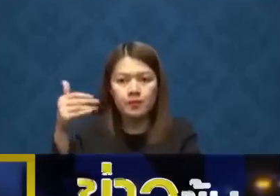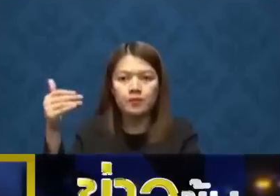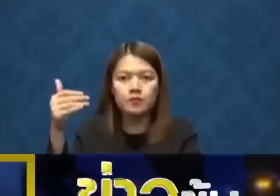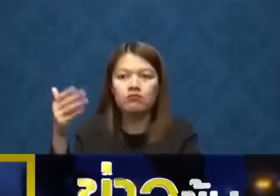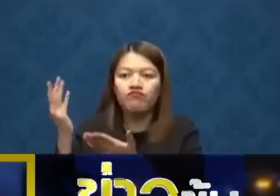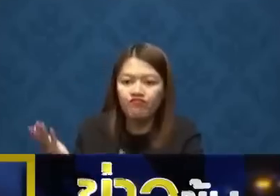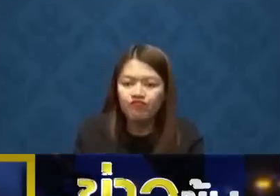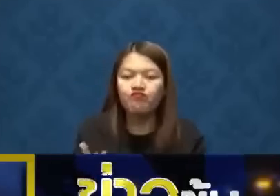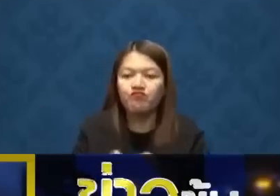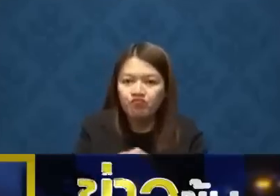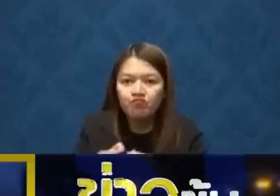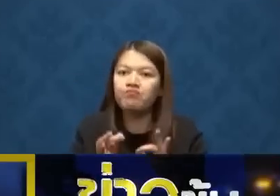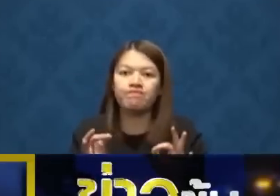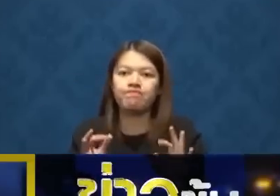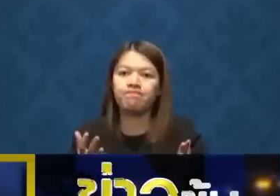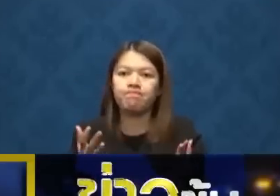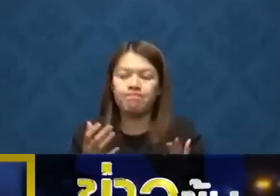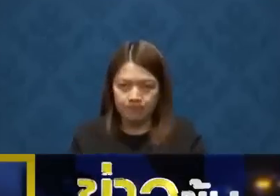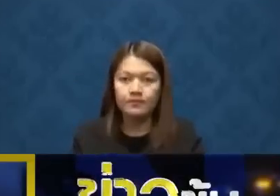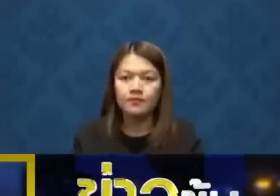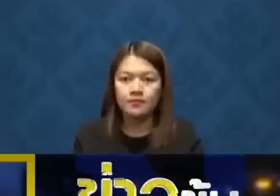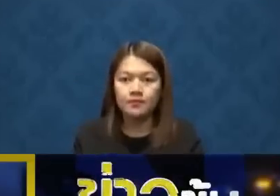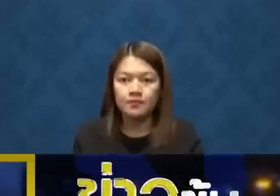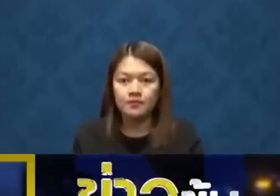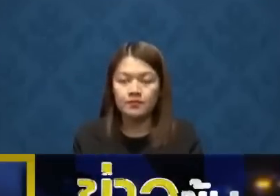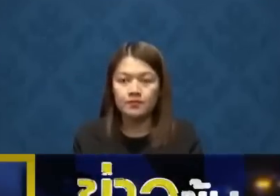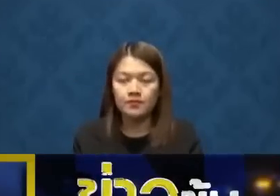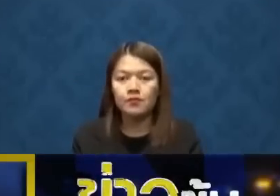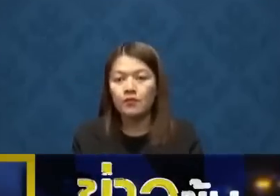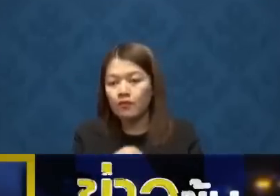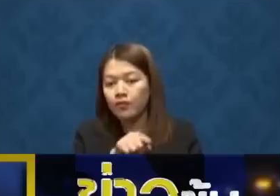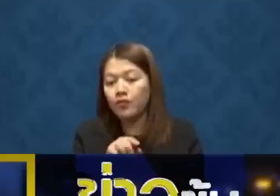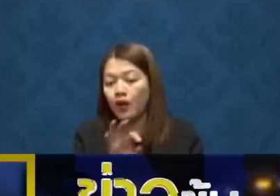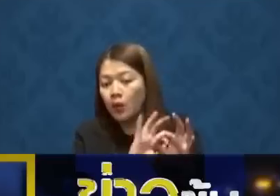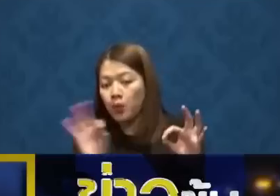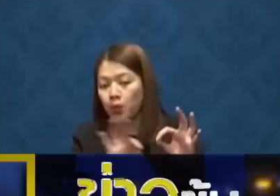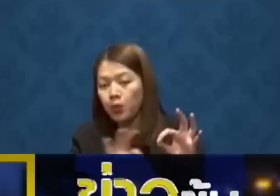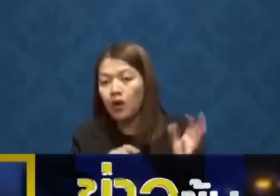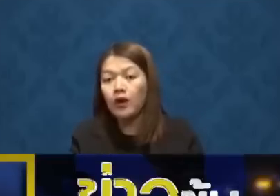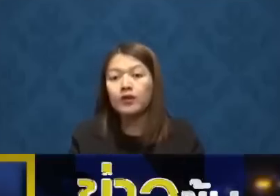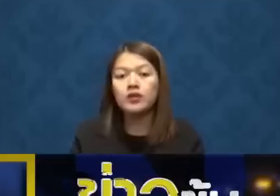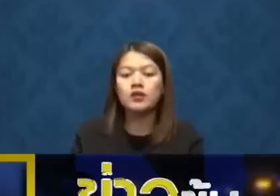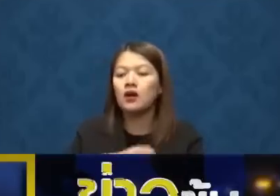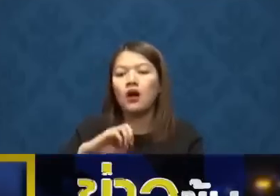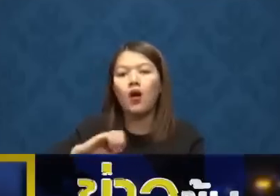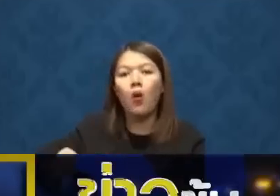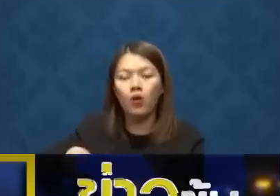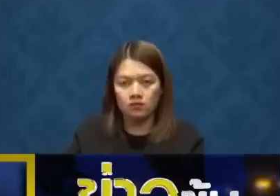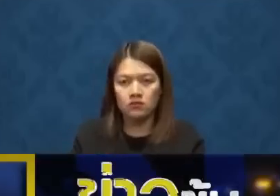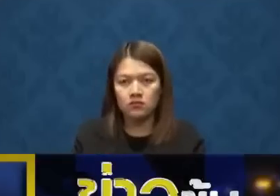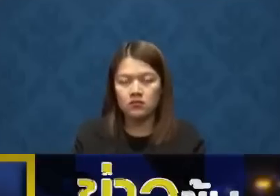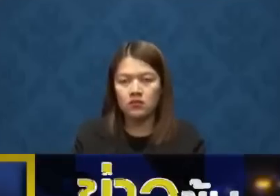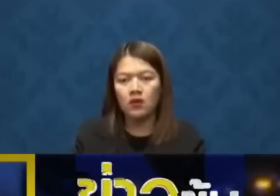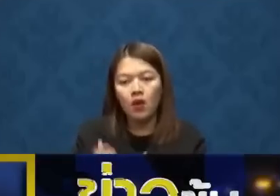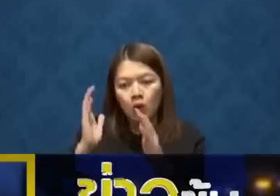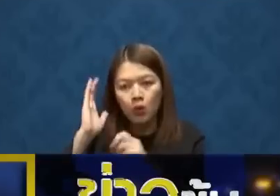ามาตั้งแต่ช่วงปี62และก็หลายครั้งนะที่มีการพิจารณาสำนักงานตำรวจแห่งชาติไม่เข้าร่วมรับฟังกระ